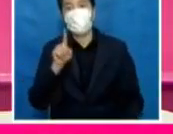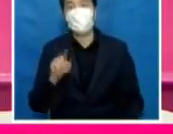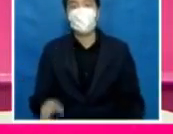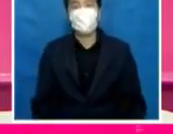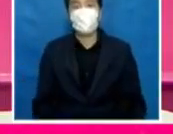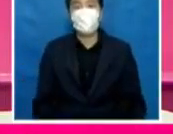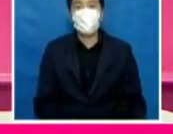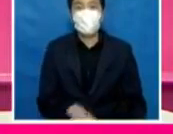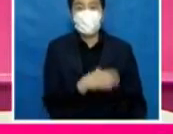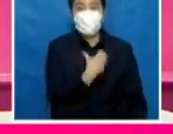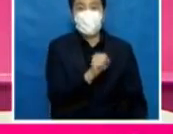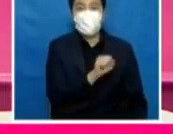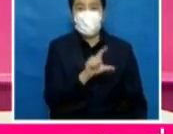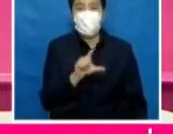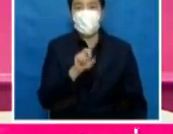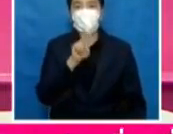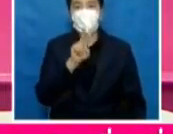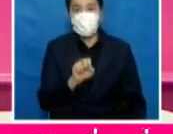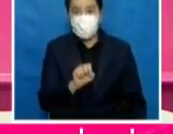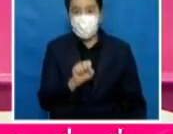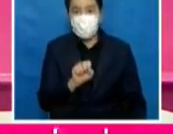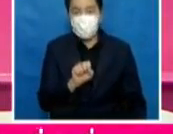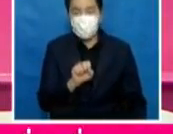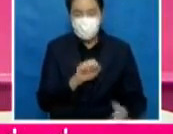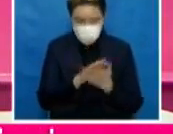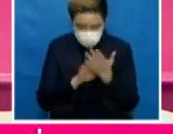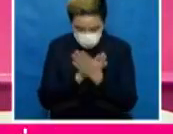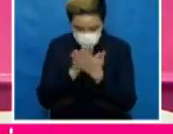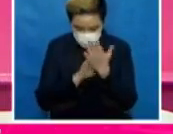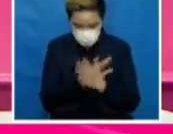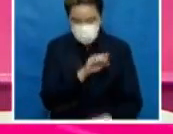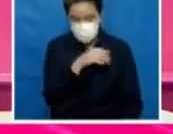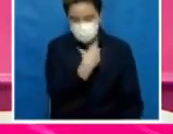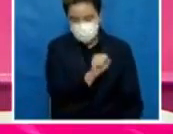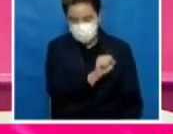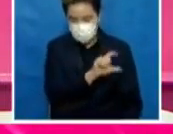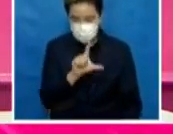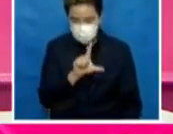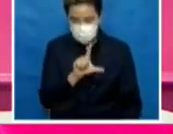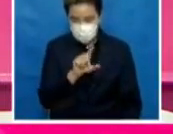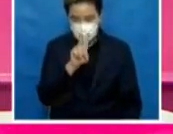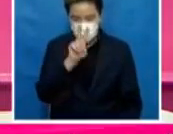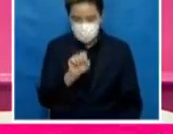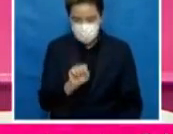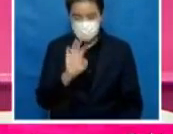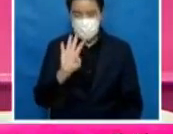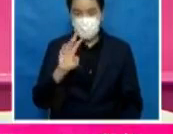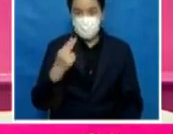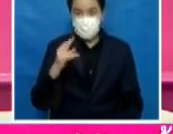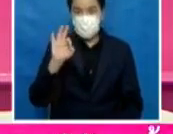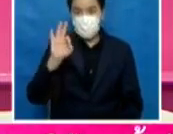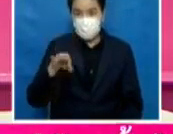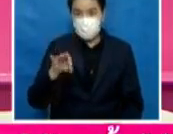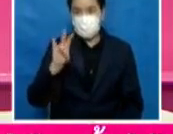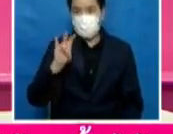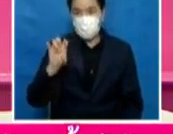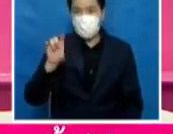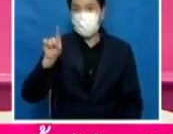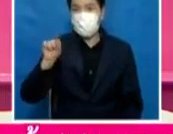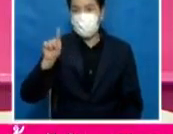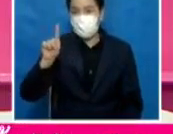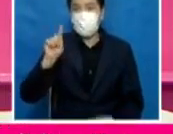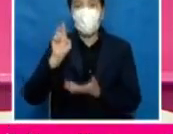ำนวน10ล้าน2แสน9 2ขออภัยครับจำนวน10ล้าน2แสน